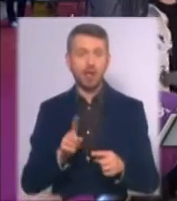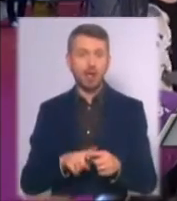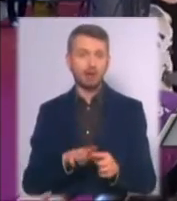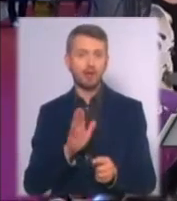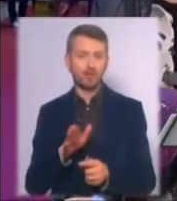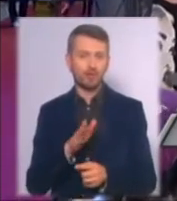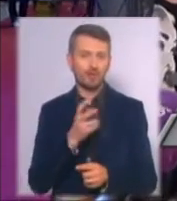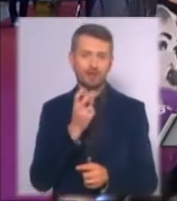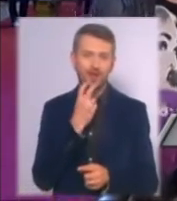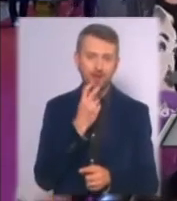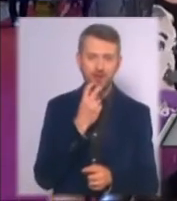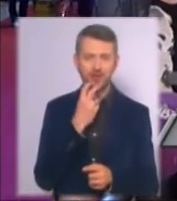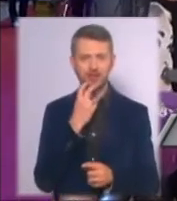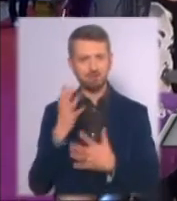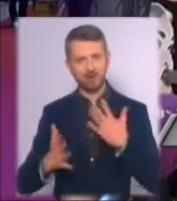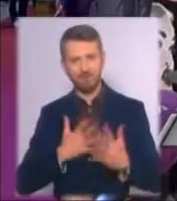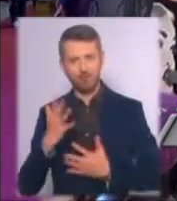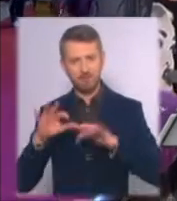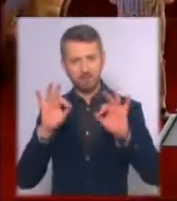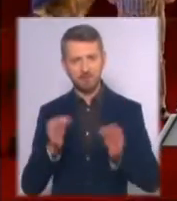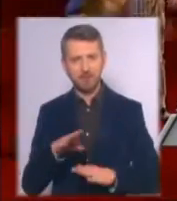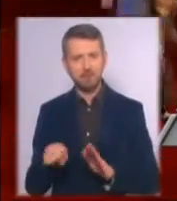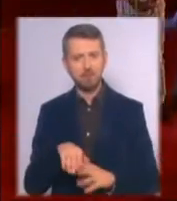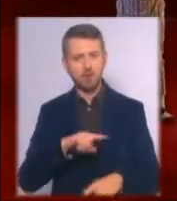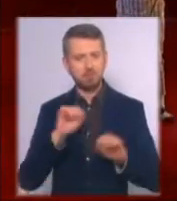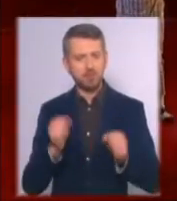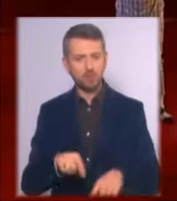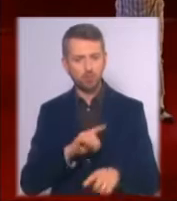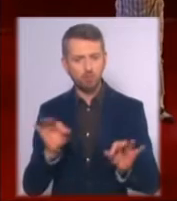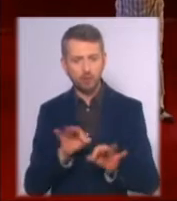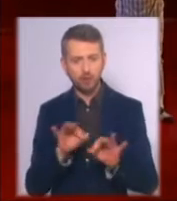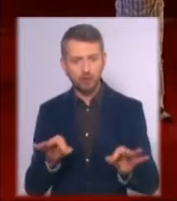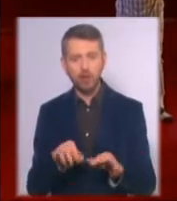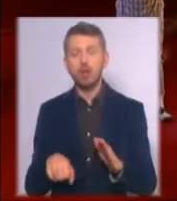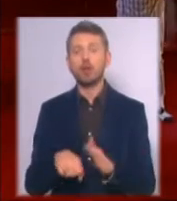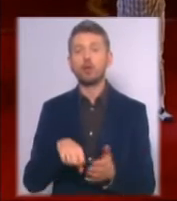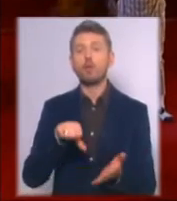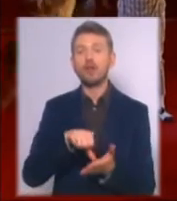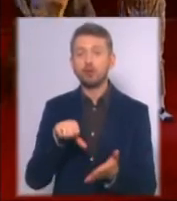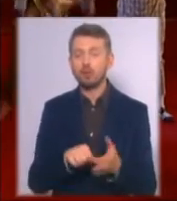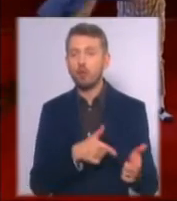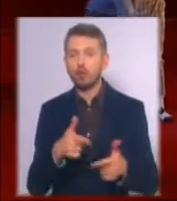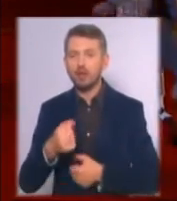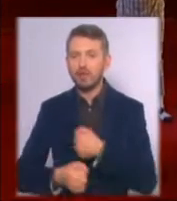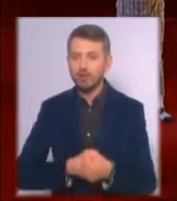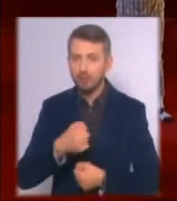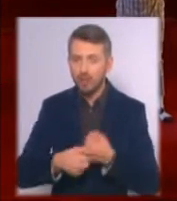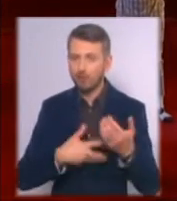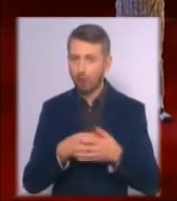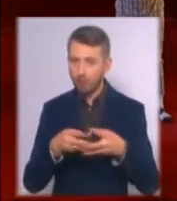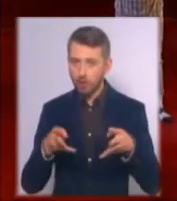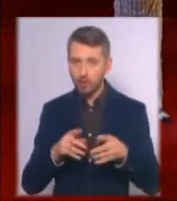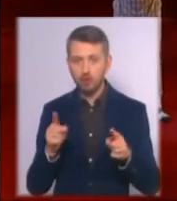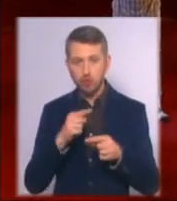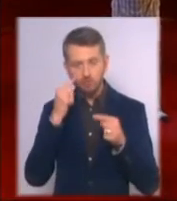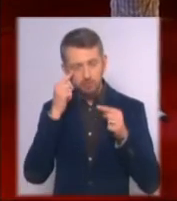то драйвовом таком стилі под быструю музыку. До виступів вже готуються і ведмеді, щоправда, у своїх вольєрах, аби